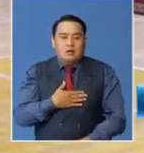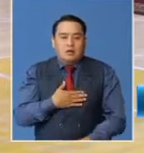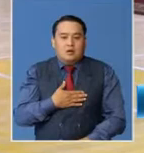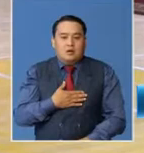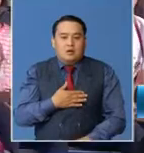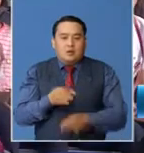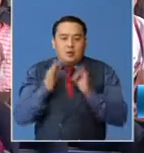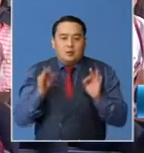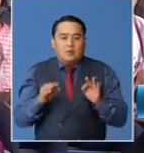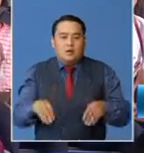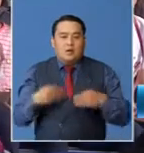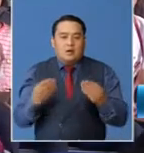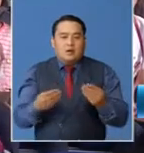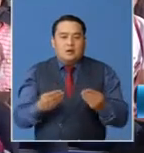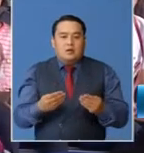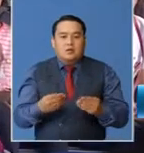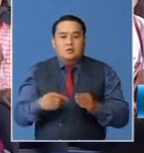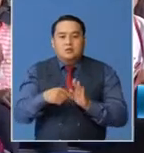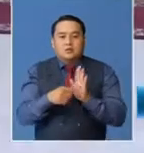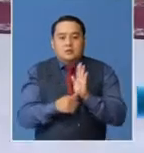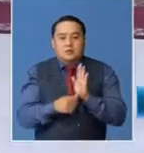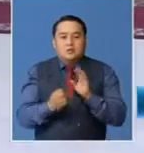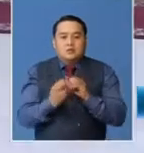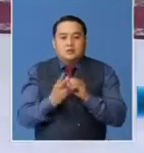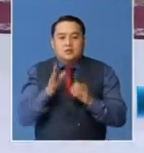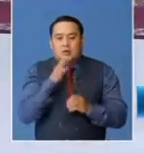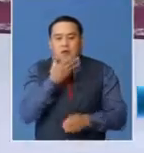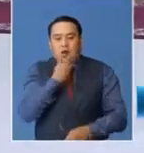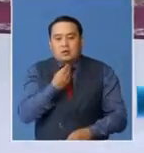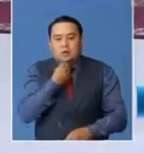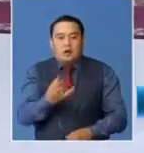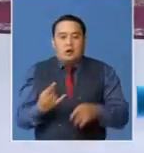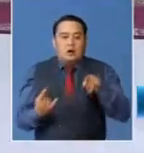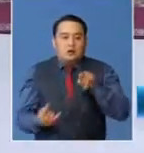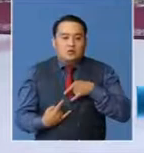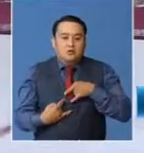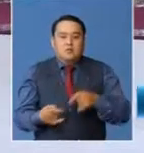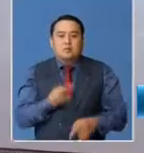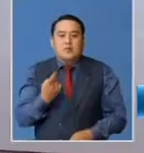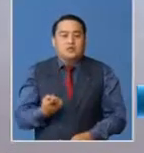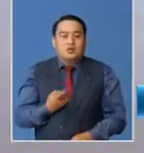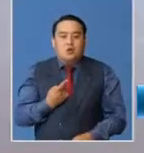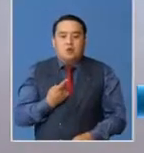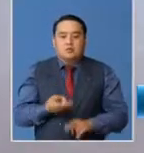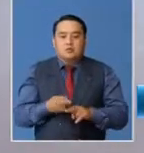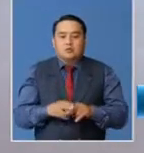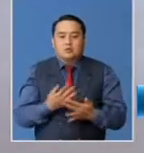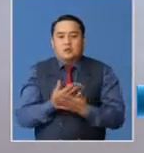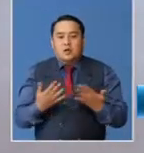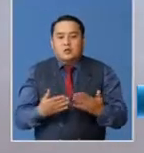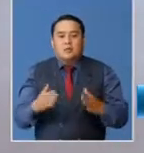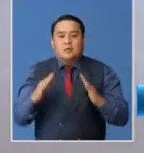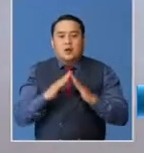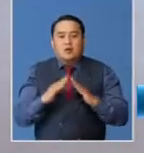опыт также. Гимнастки от 6 до 12 лет блистают не только красочными костюмами, но и мастерством. Они выступают с несколькими